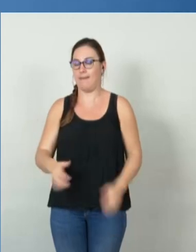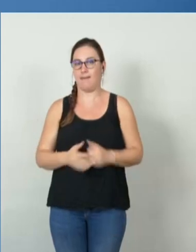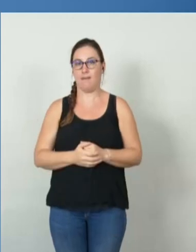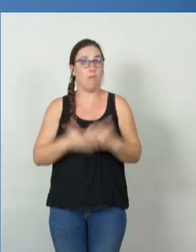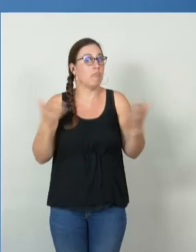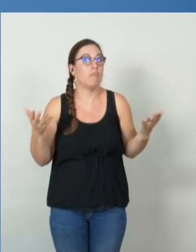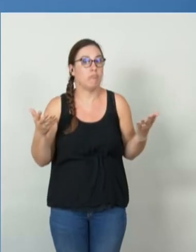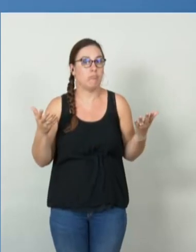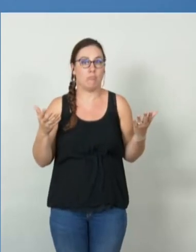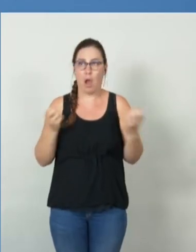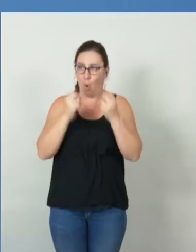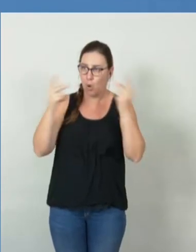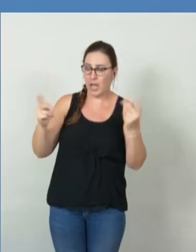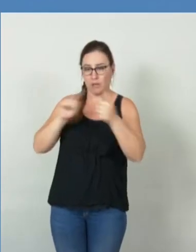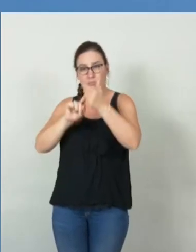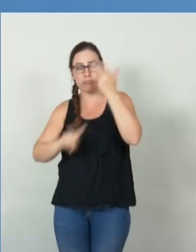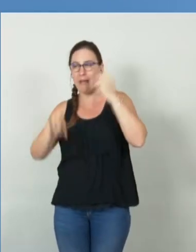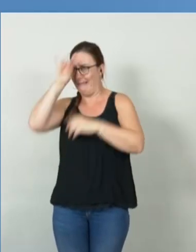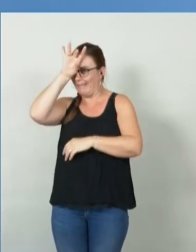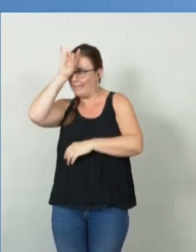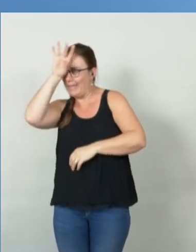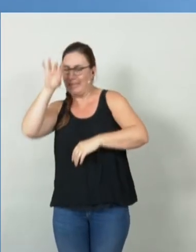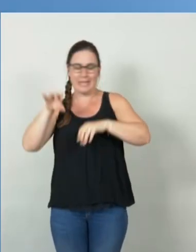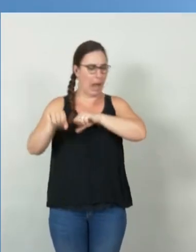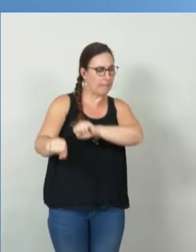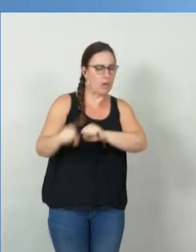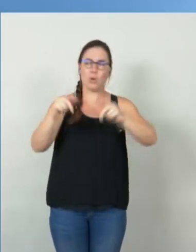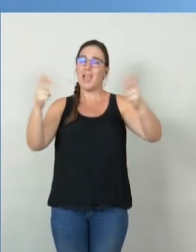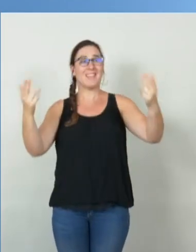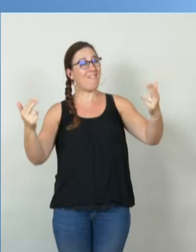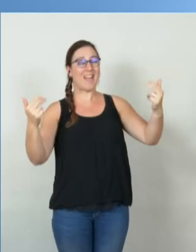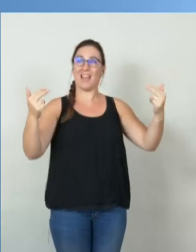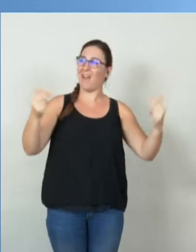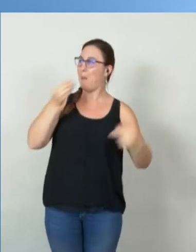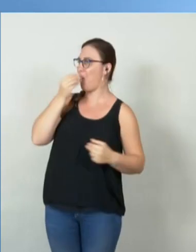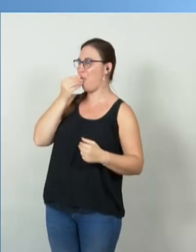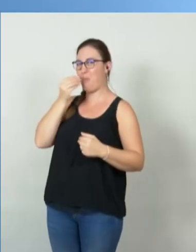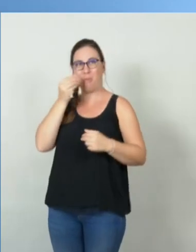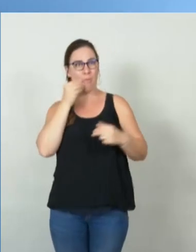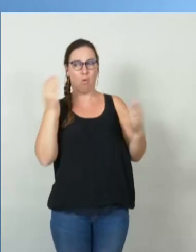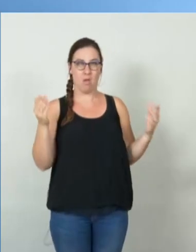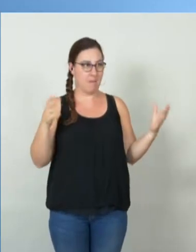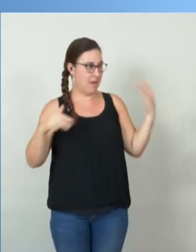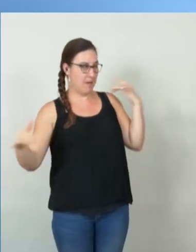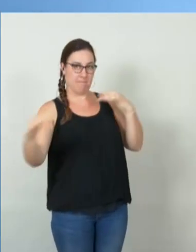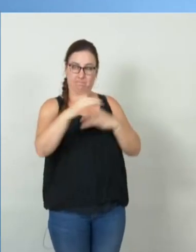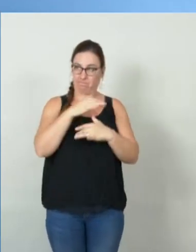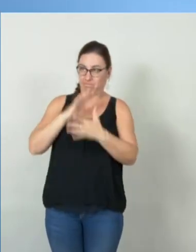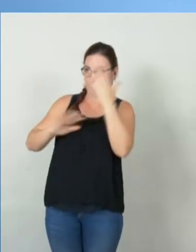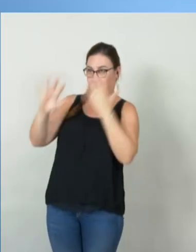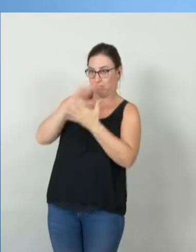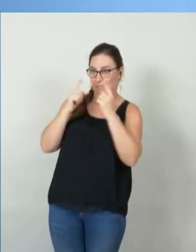donc moi je veux bien que vous soyez dans le déni et considérer peut-être que tout va bien je ne sais pas je n'entends pas ça dans vos mots mais